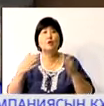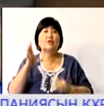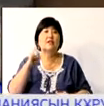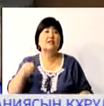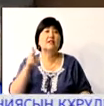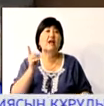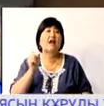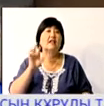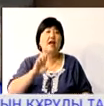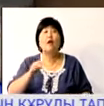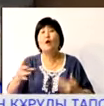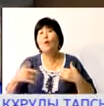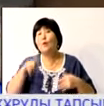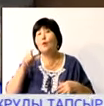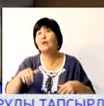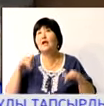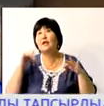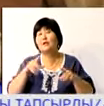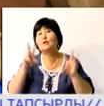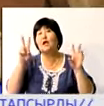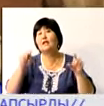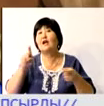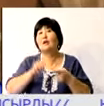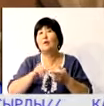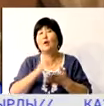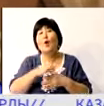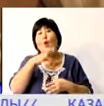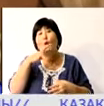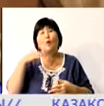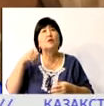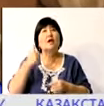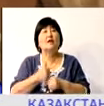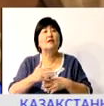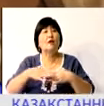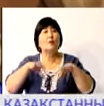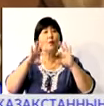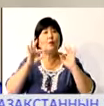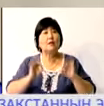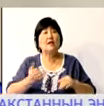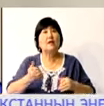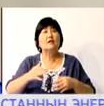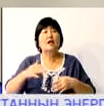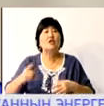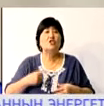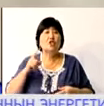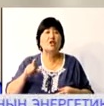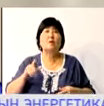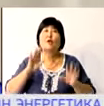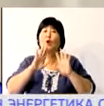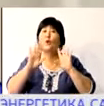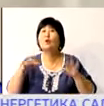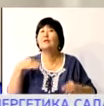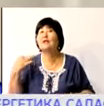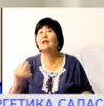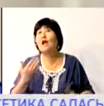Аудан көркем өнерпаздарының өнер кешіне осы тақырып арқау болды. Көпшілік алдымен он саусағынан өнер тамған қолөнер шеберлерінің көрмесін